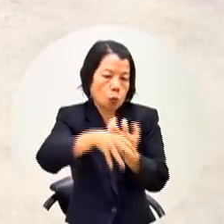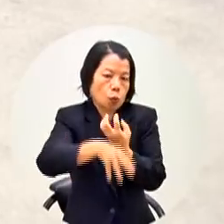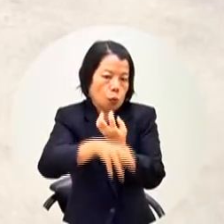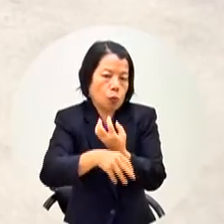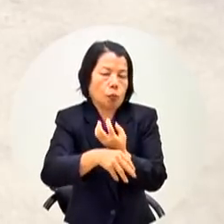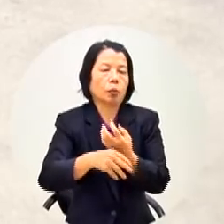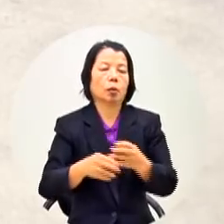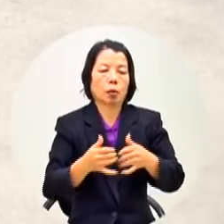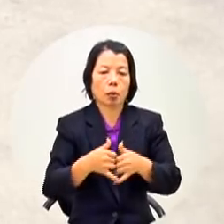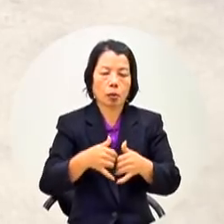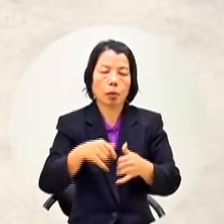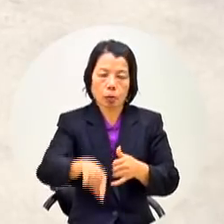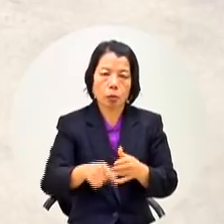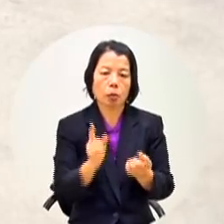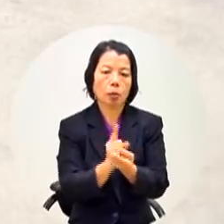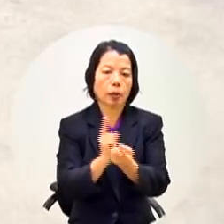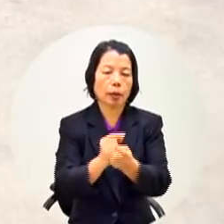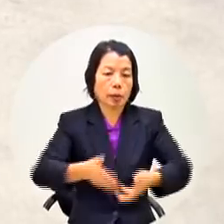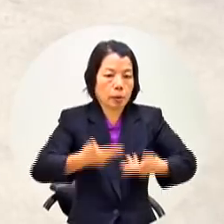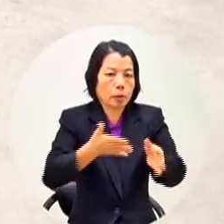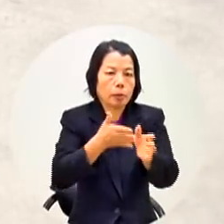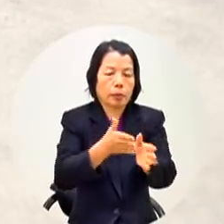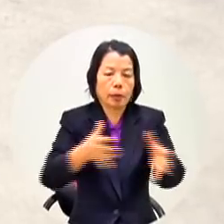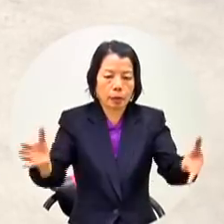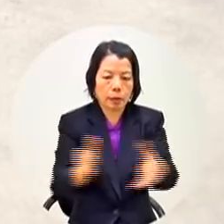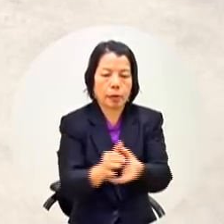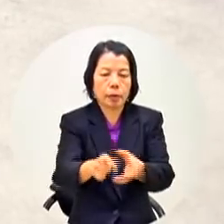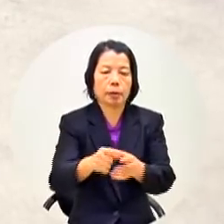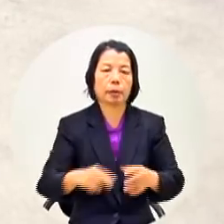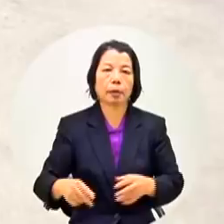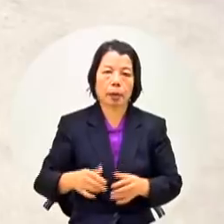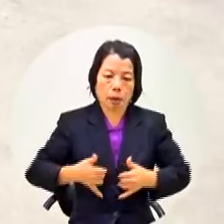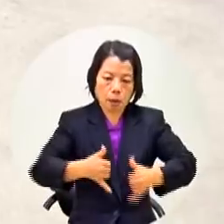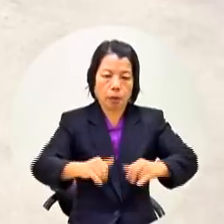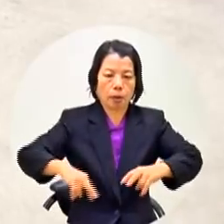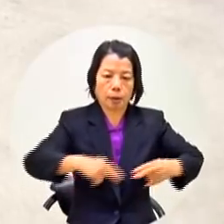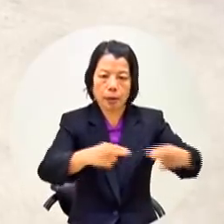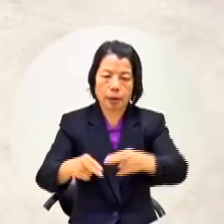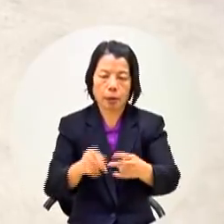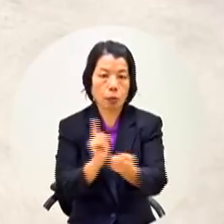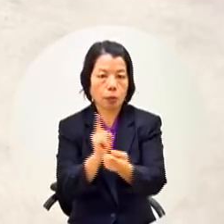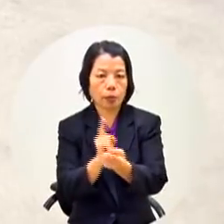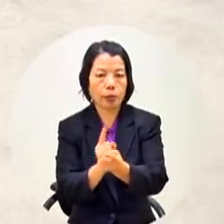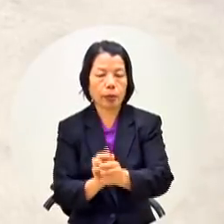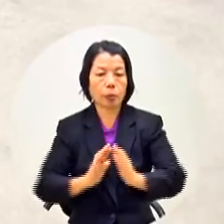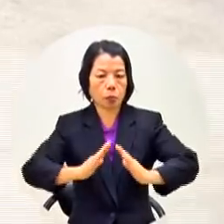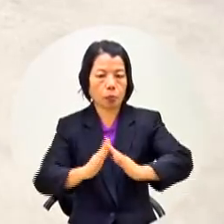造街道沿线都市一个景观。那至于说反对